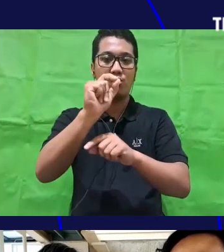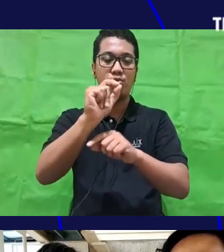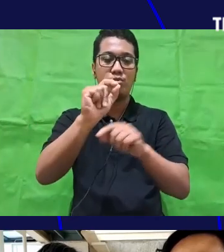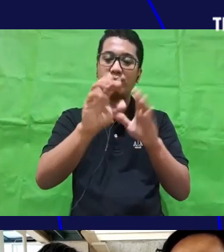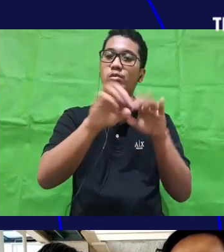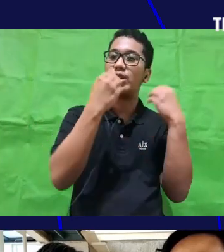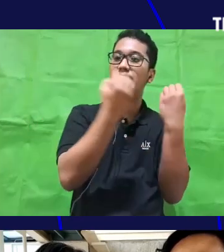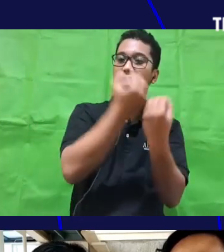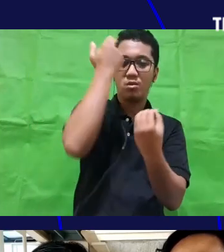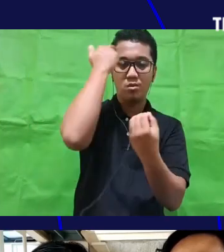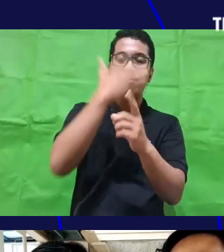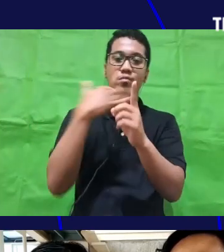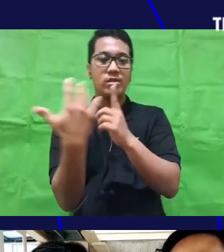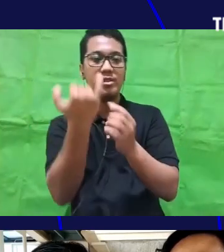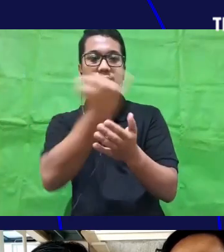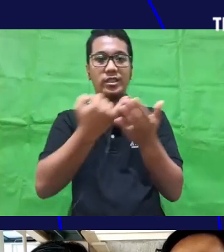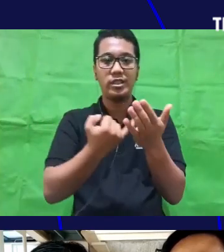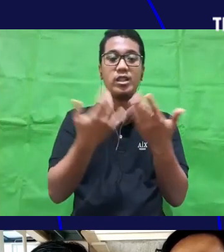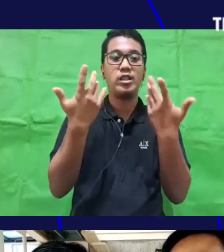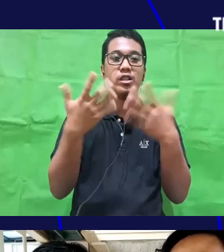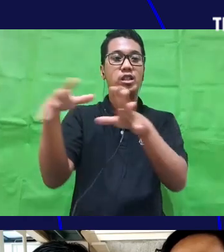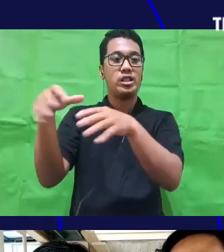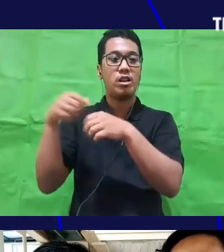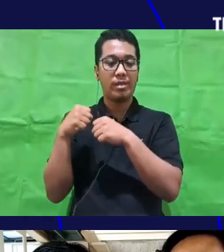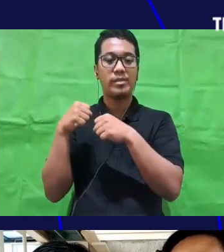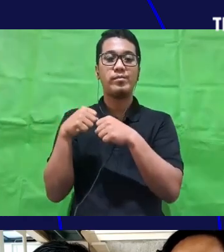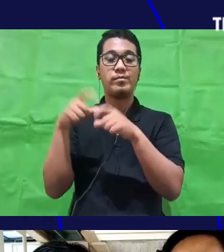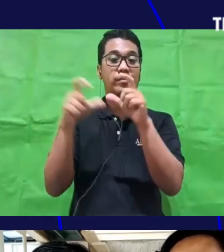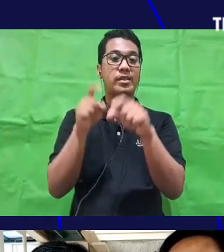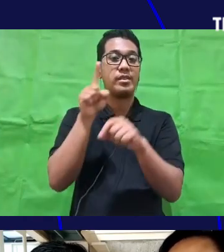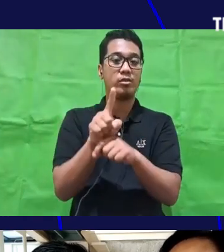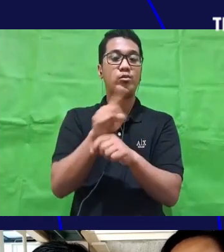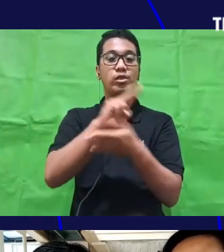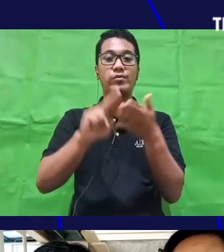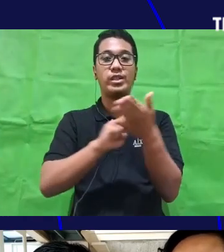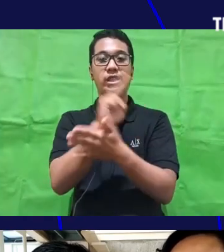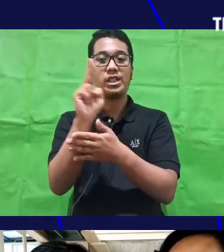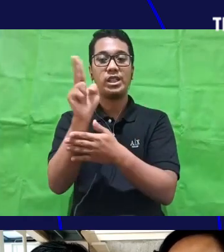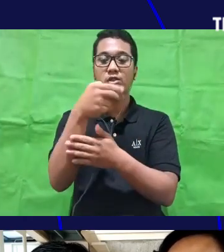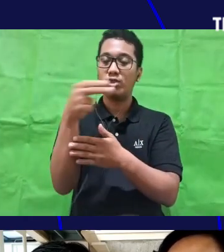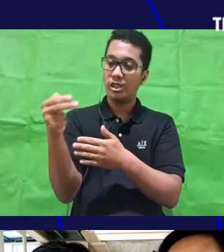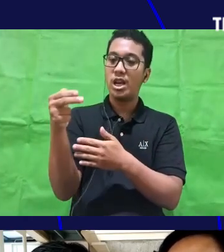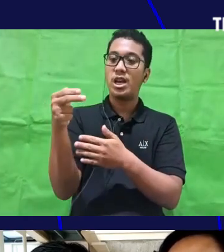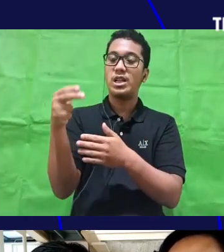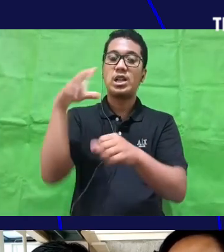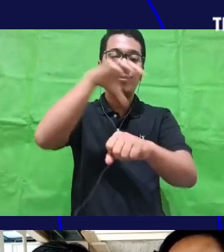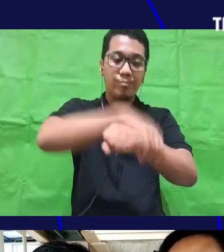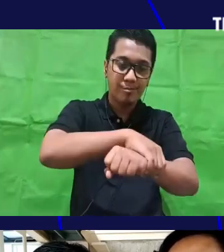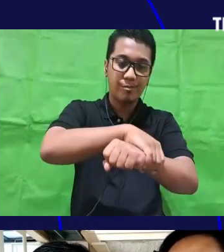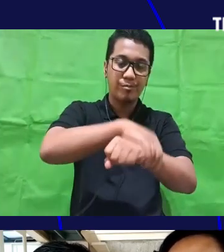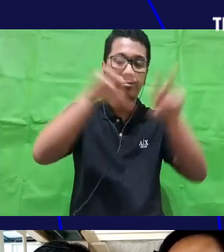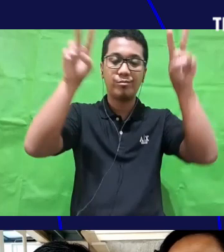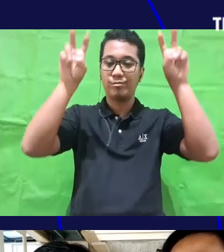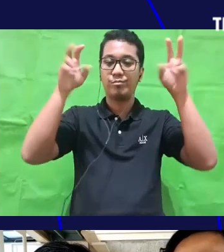gelar sarjana di Departemen Kriminologi Universitas Indonesia pada tahun 2004 ya, dan menjadi